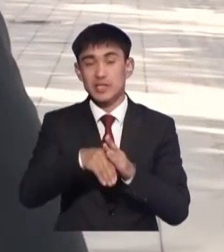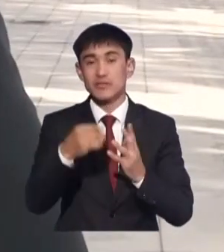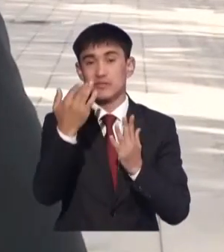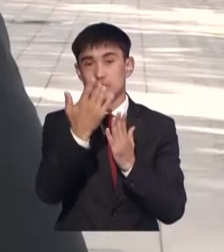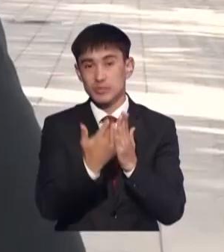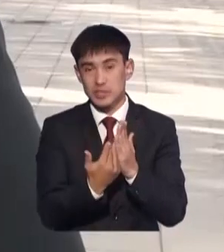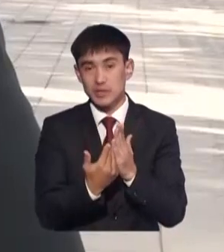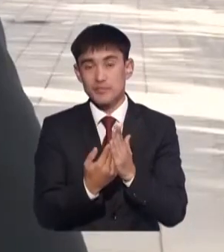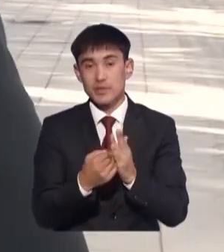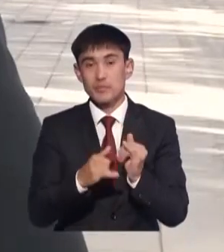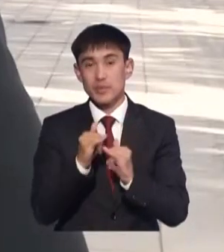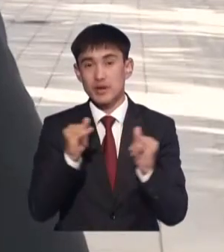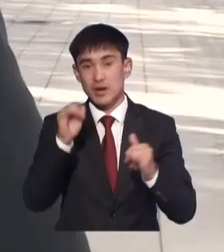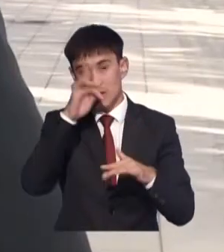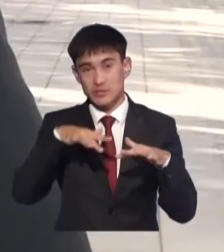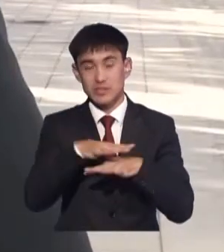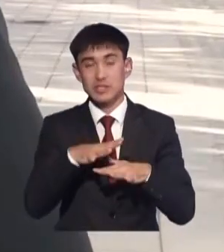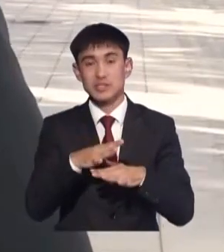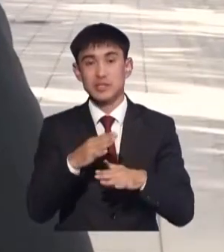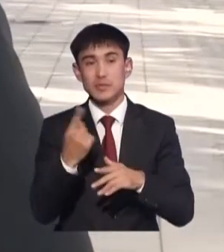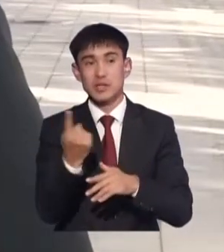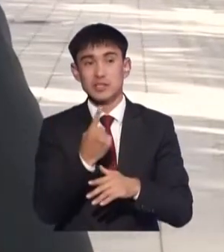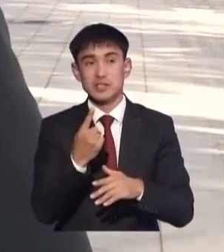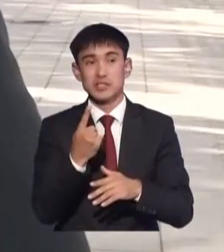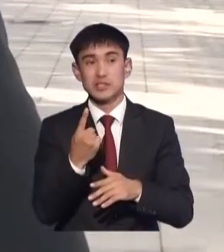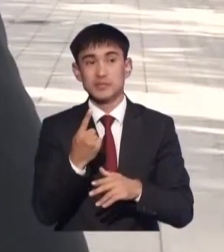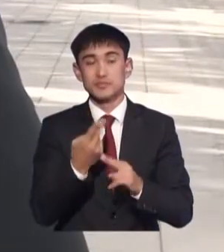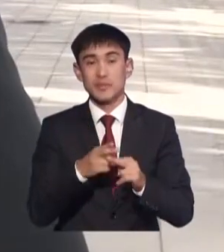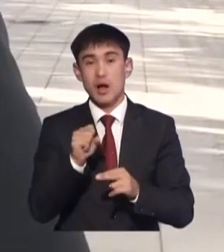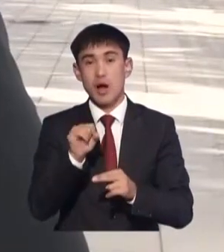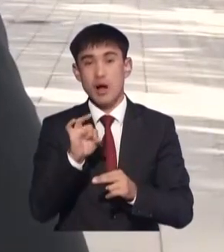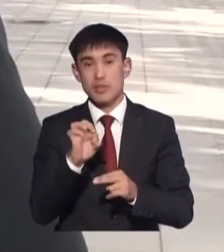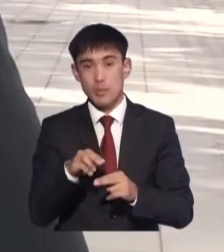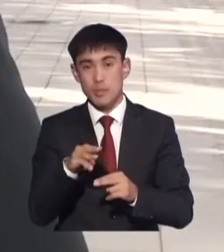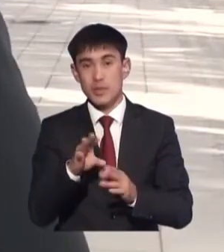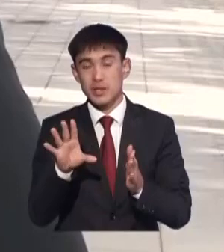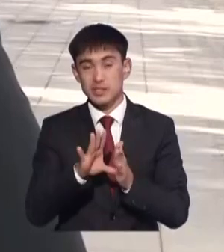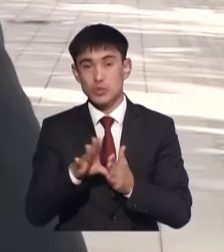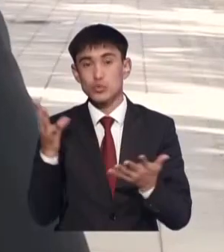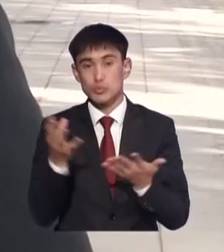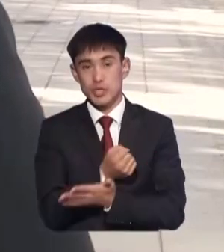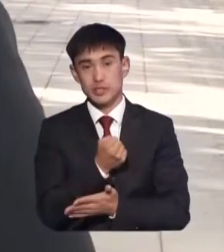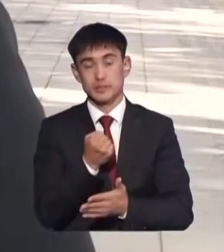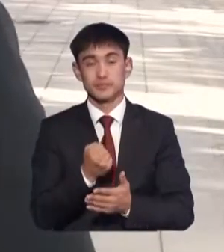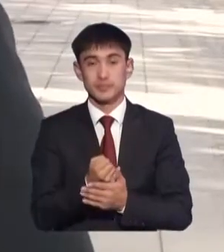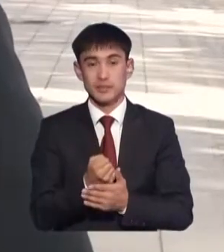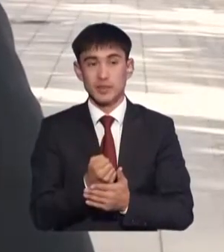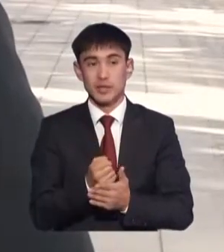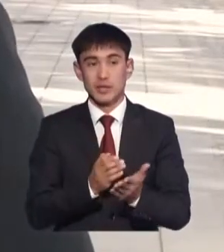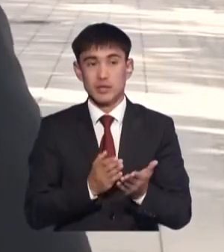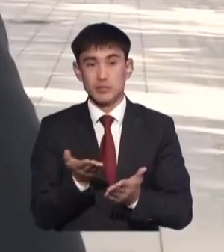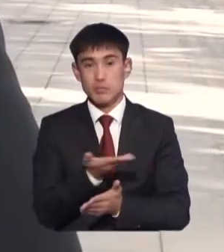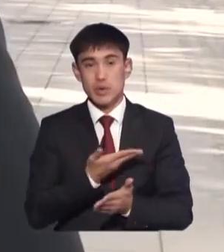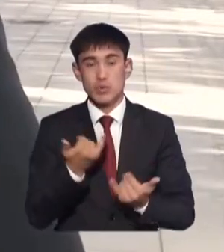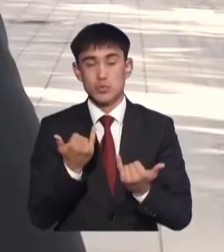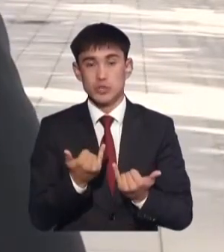то атомная отрасль – это один из вариантов, в котором мы можем быть самыми успешными. Так как мы